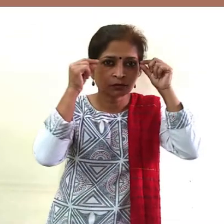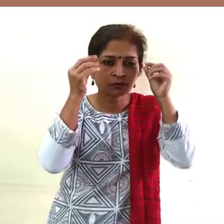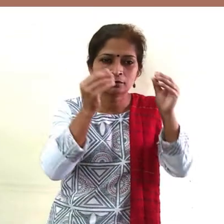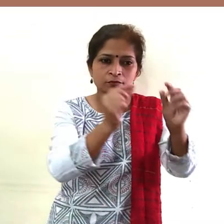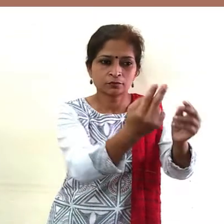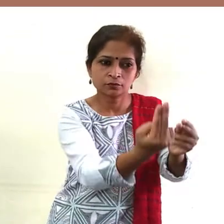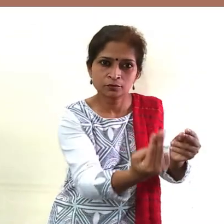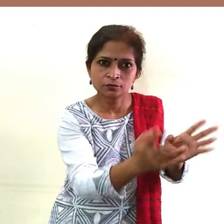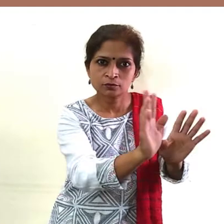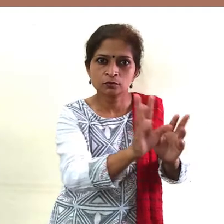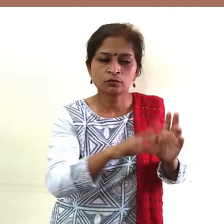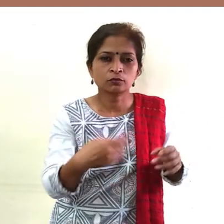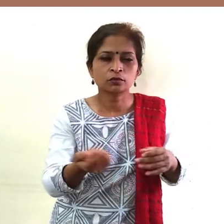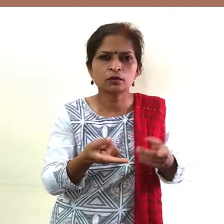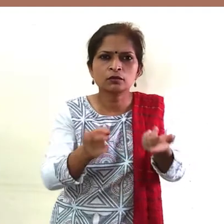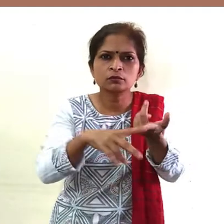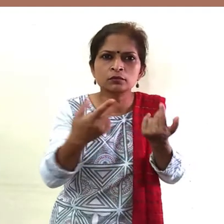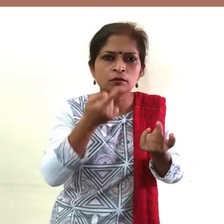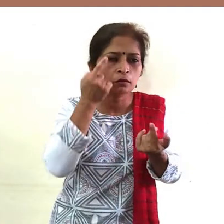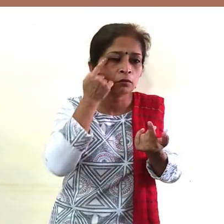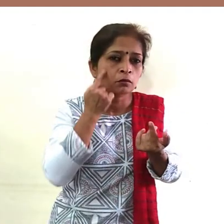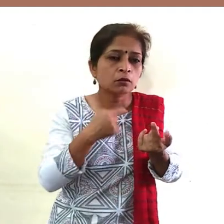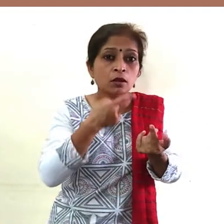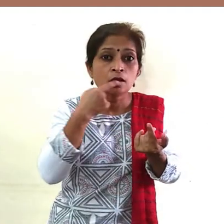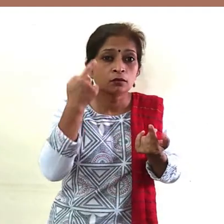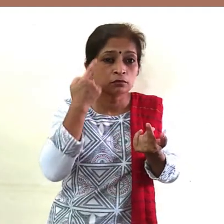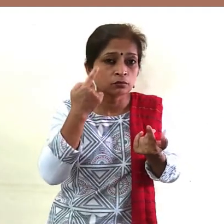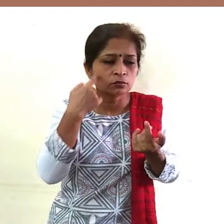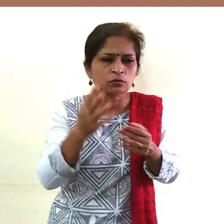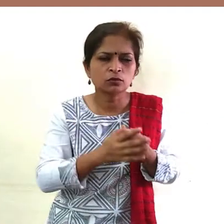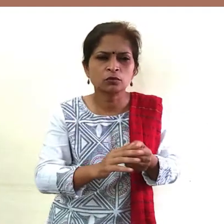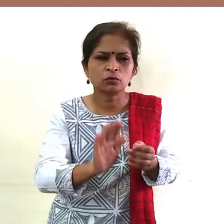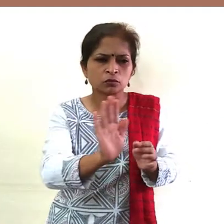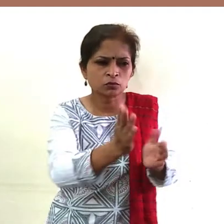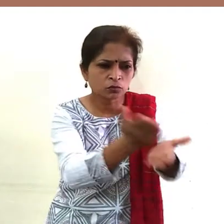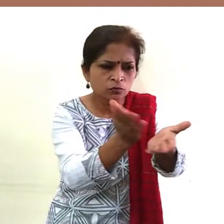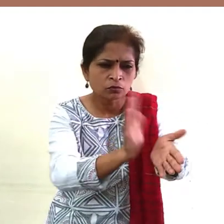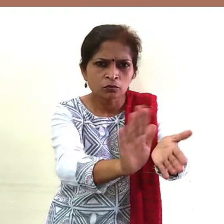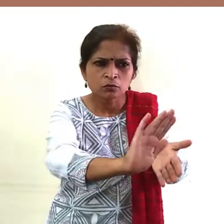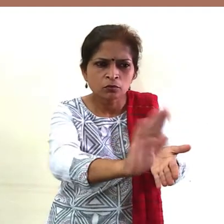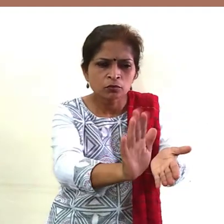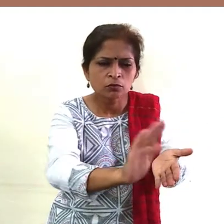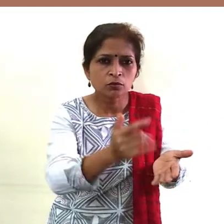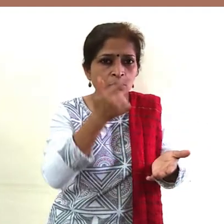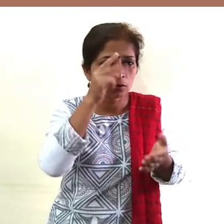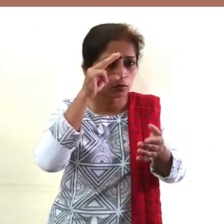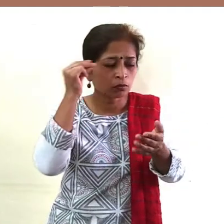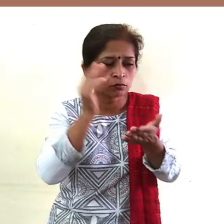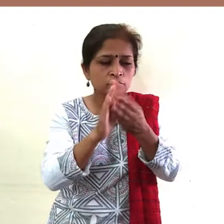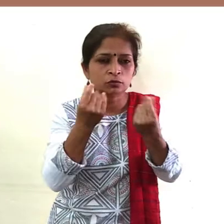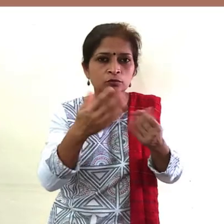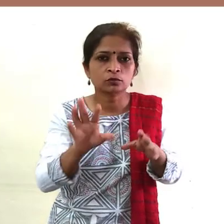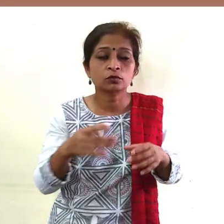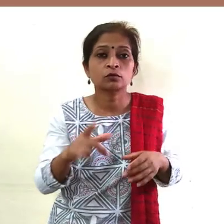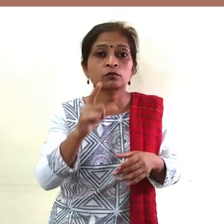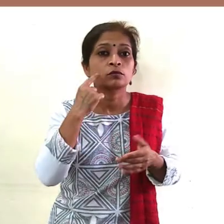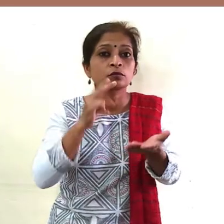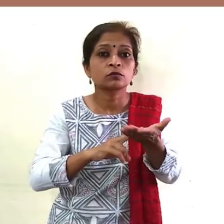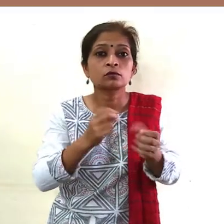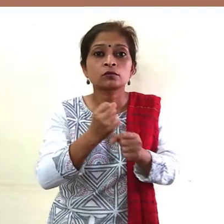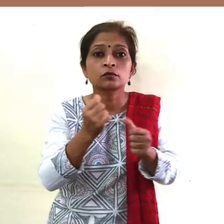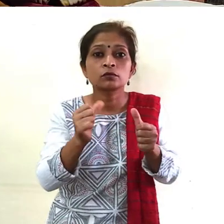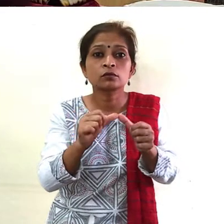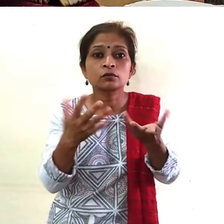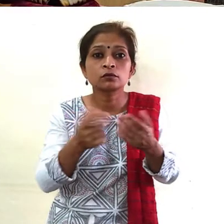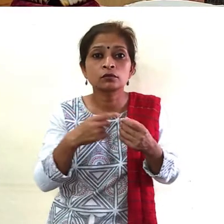खून निकलना शुरू हो गया। अच्छा। उसके रोकने की कोशिश किया तो आंख मिट गया। तो लिंगा पता नहीं क्या सोचा और अपनी आंखें निकाला